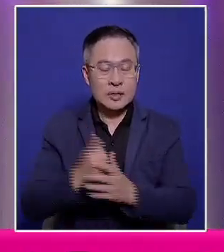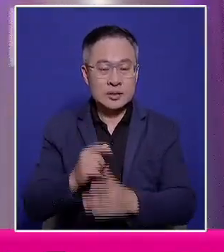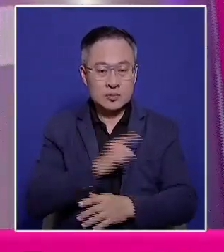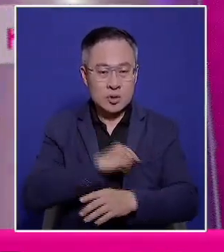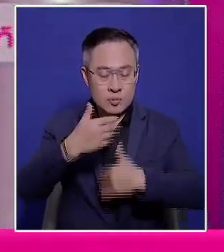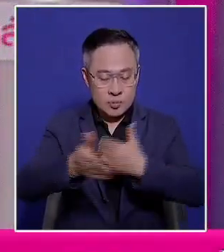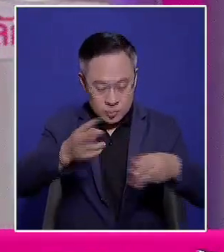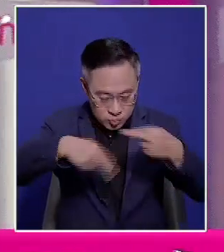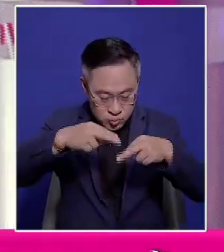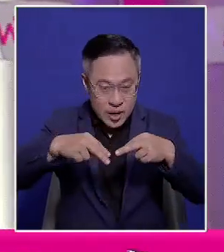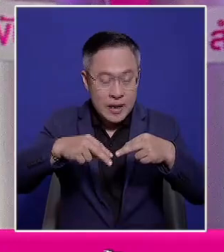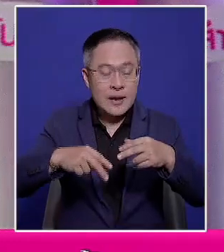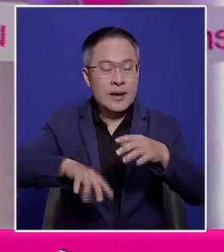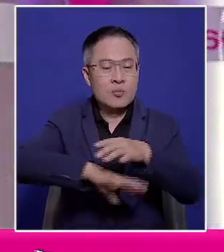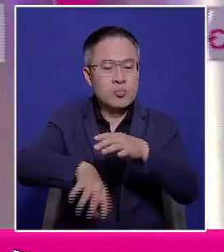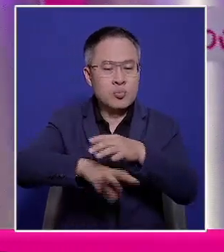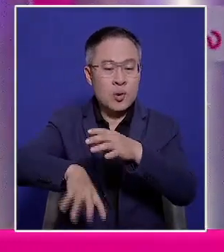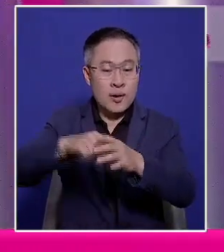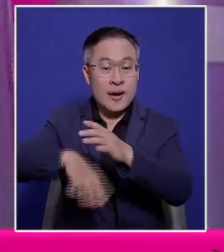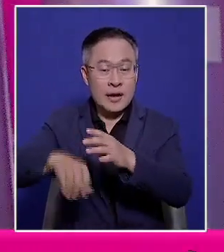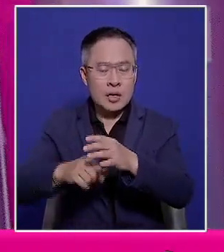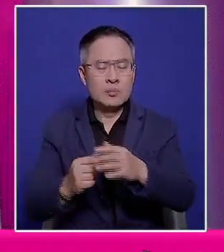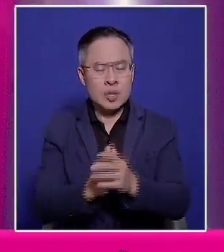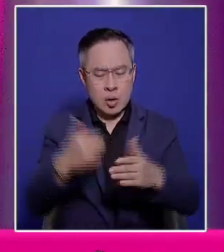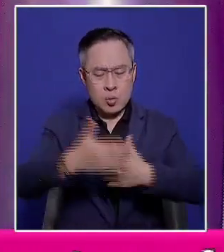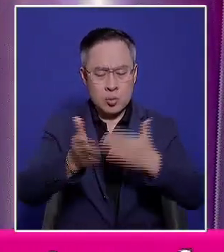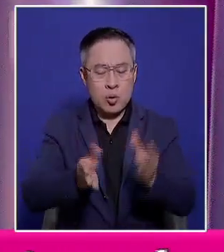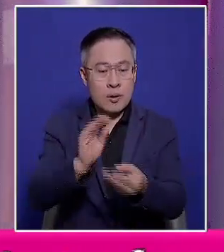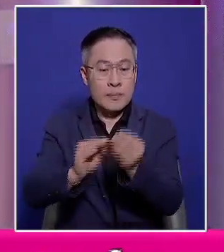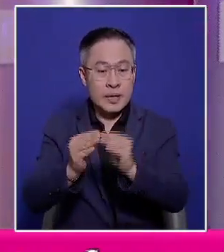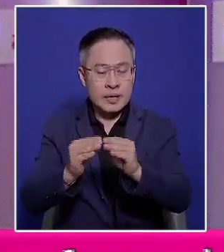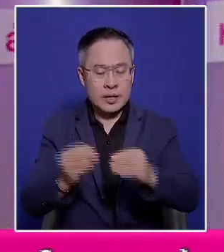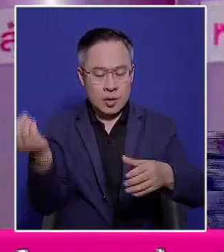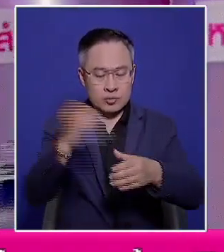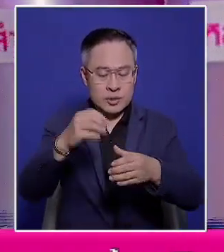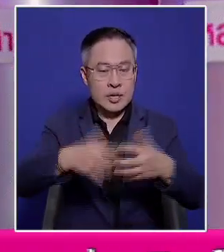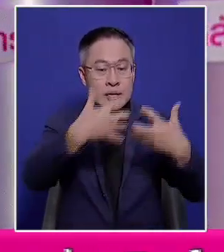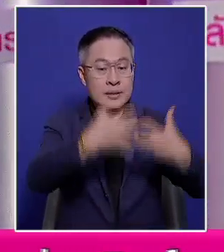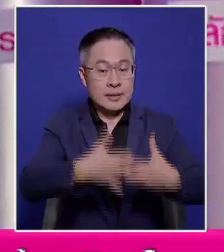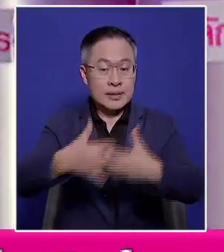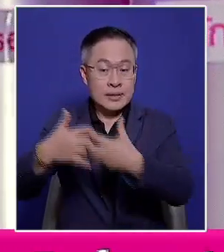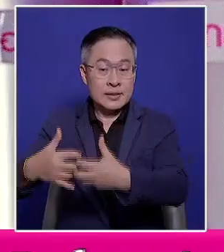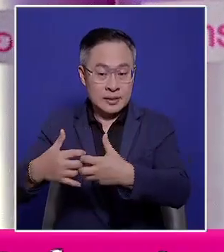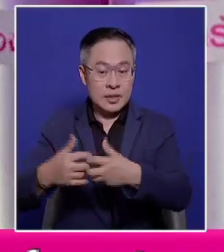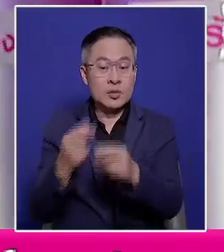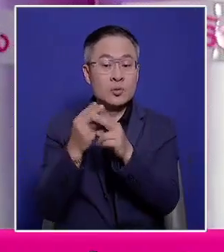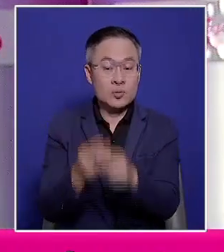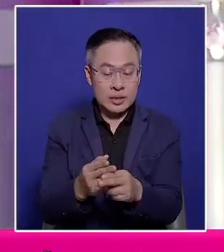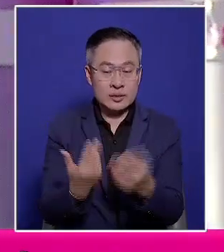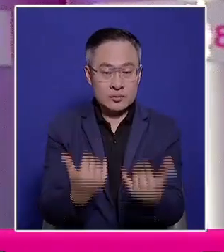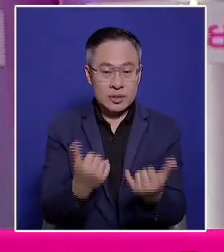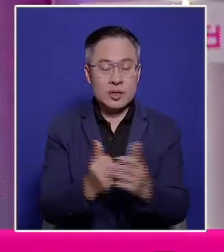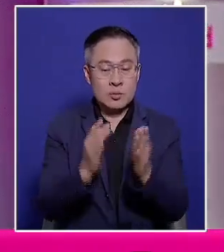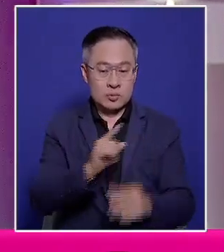เลือกกล่องลูกบอลเพื่อนำไปใช้กับเครื่องออกรางวัลไฟฟ้าอัตโนมัติพนักงานนำภาชนะพร้อมกล่องบรรจุลูกบอลพลาส